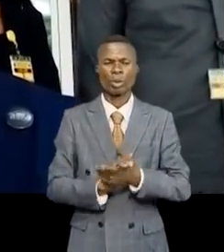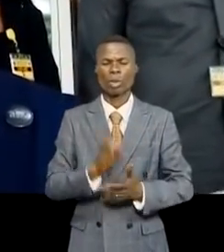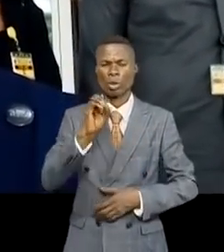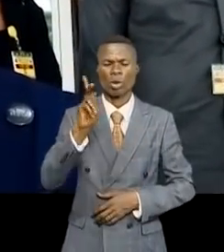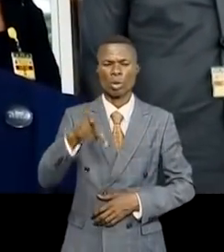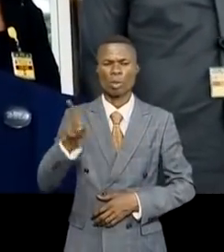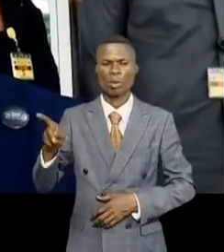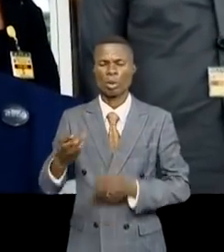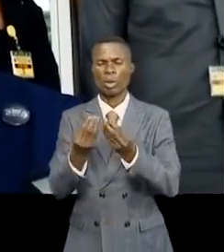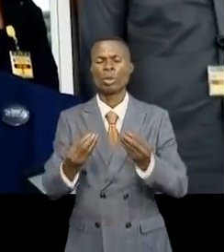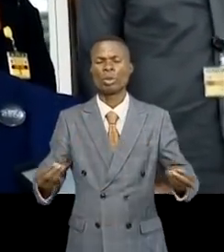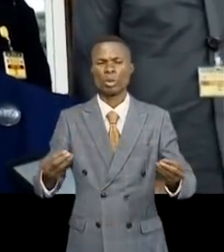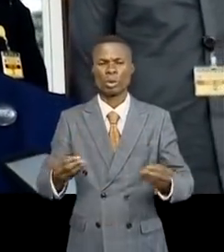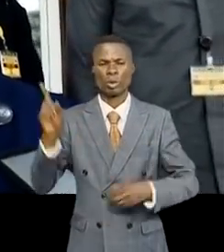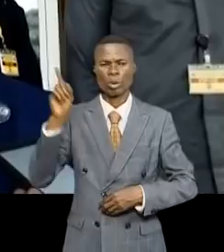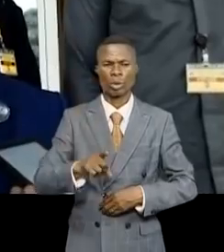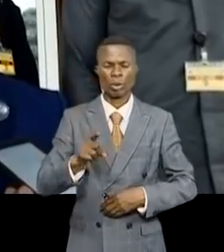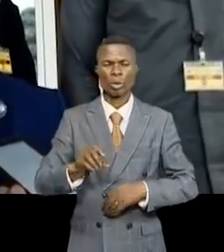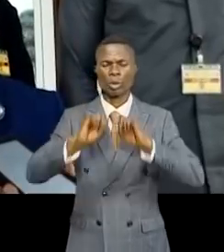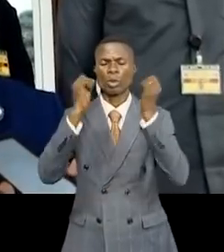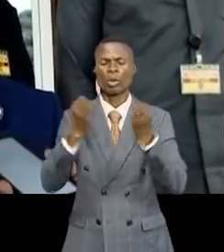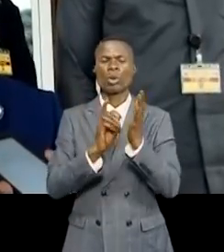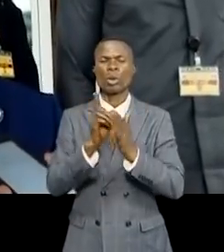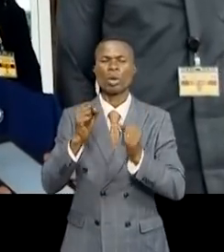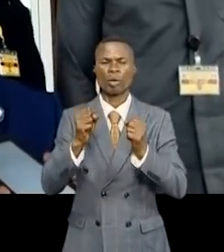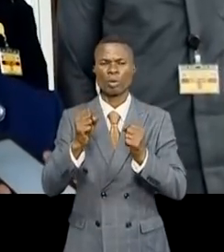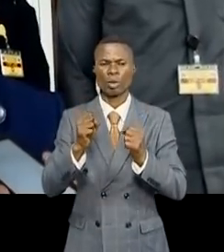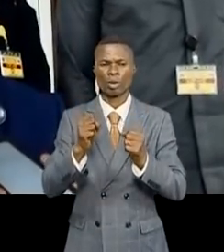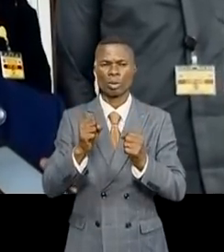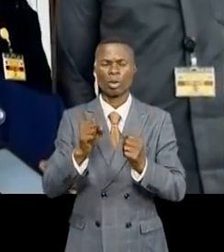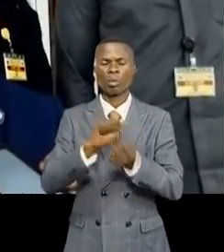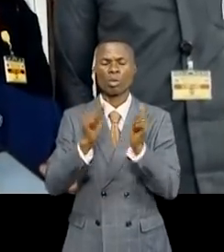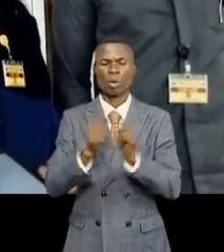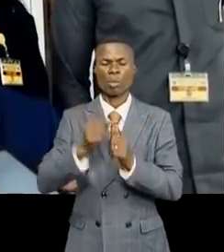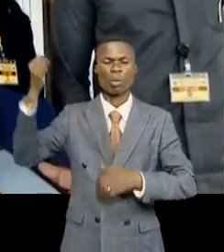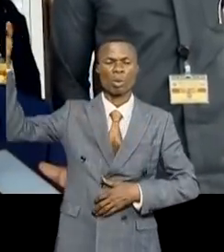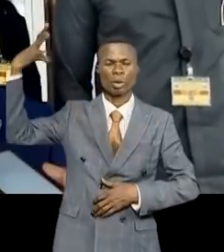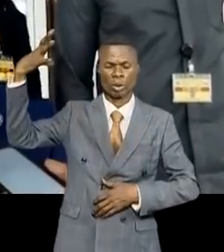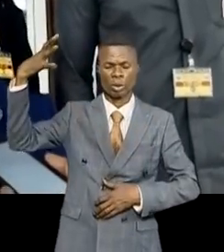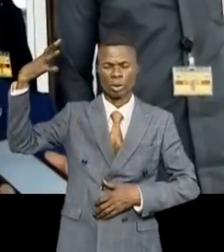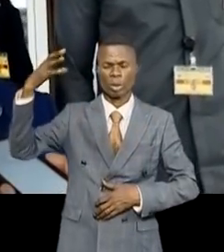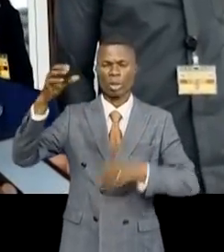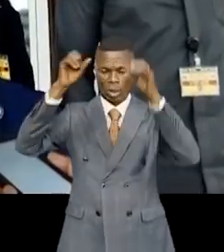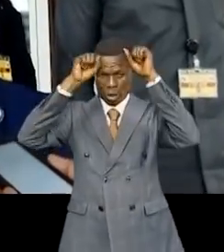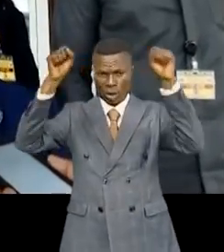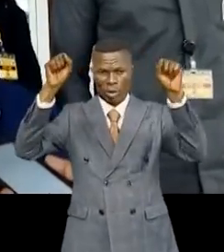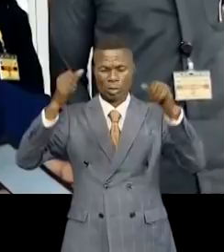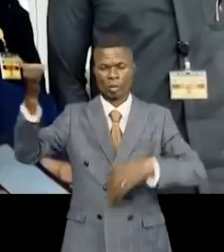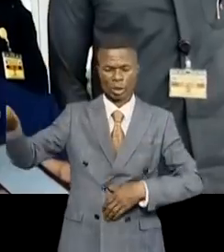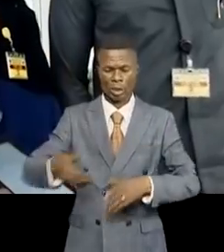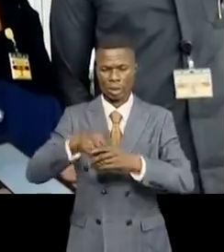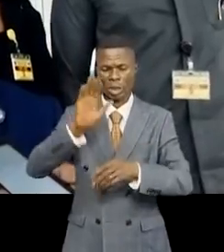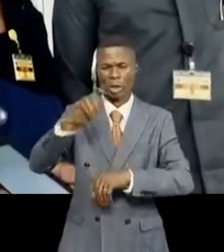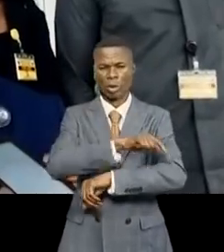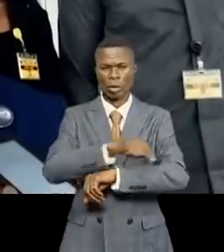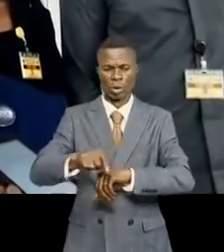des solutions. Nous sommes dans le développement durable et la transition écologique. Donc le président de la République nous a reçus dans ce cadre-là. Nous